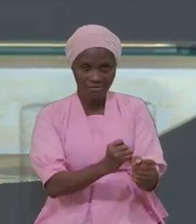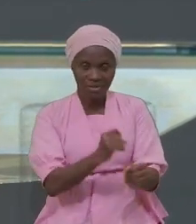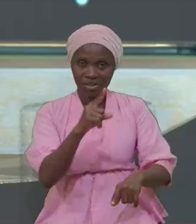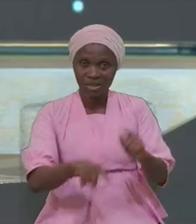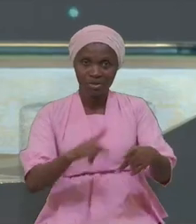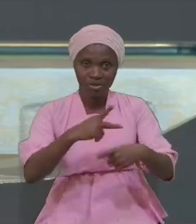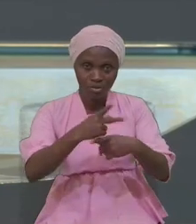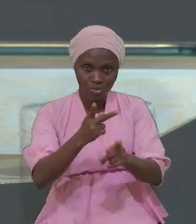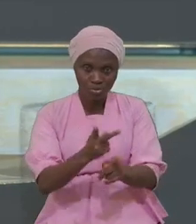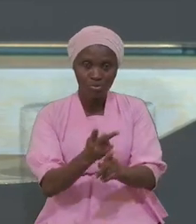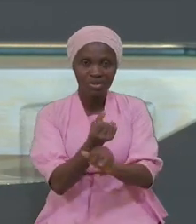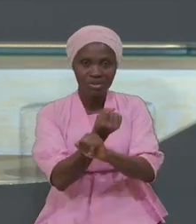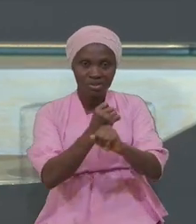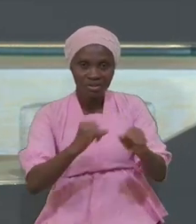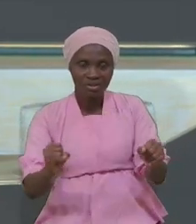produire